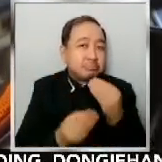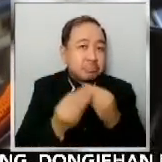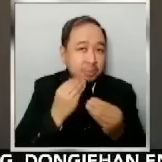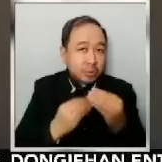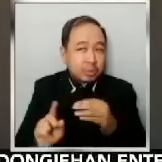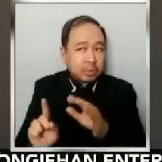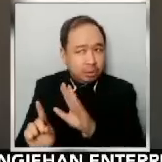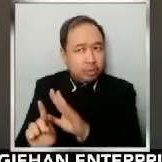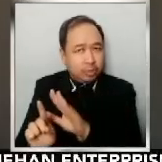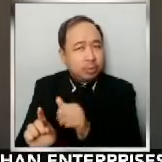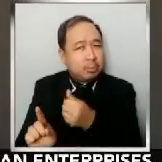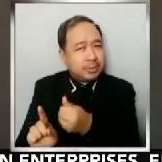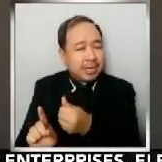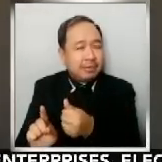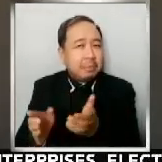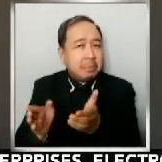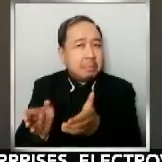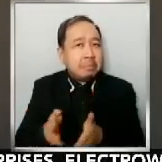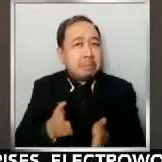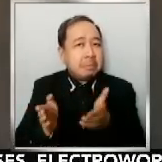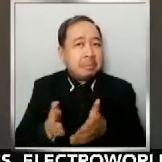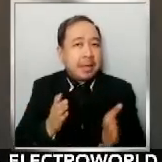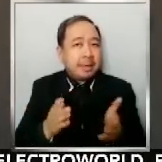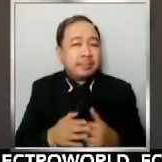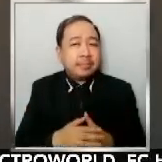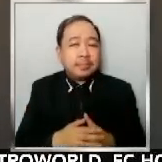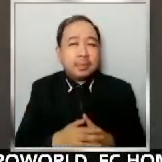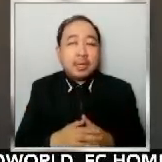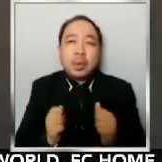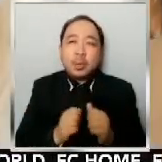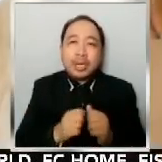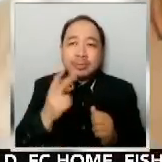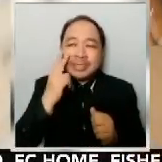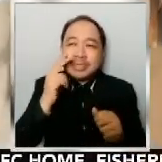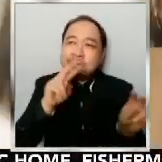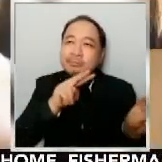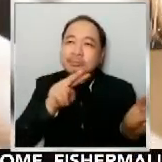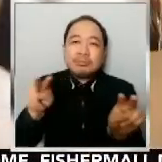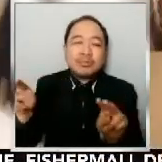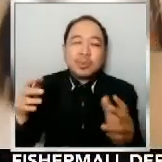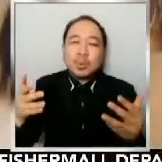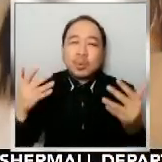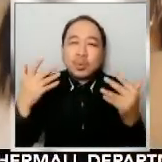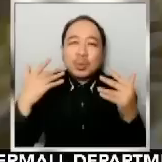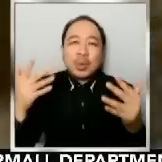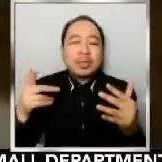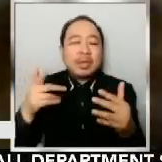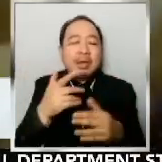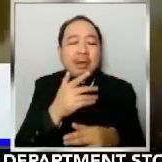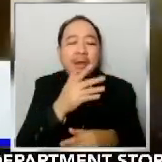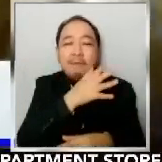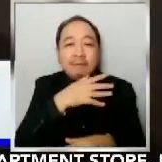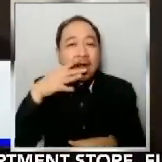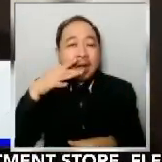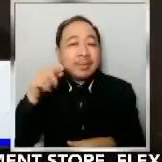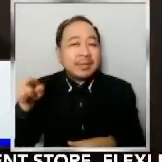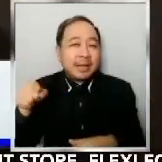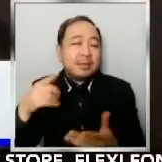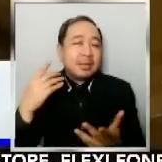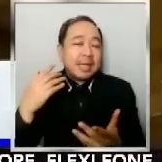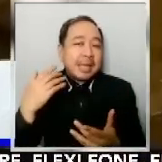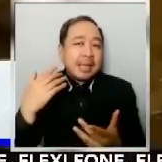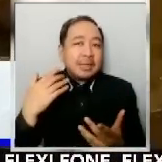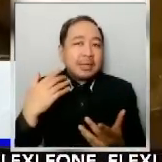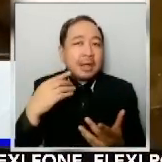naghanda. With the refreshing scenery ng kanilang farm sa Zambales, hindi lang tiyan, kundi pati